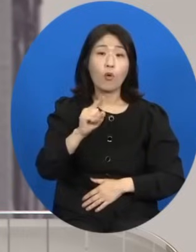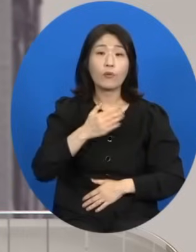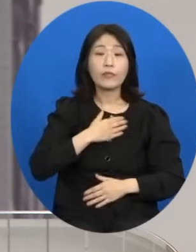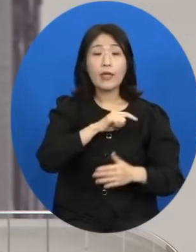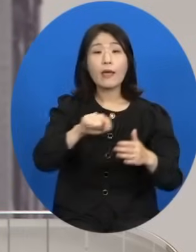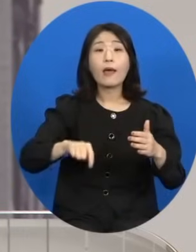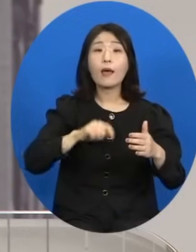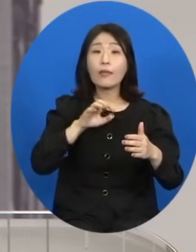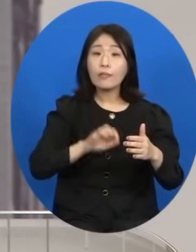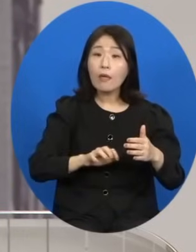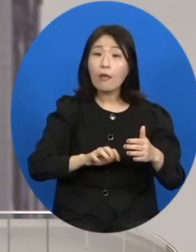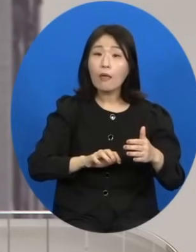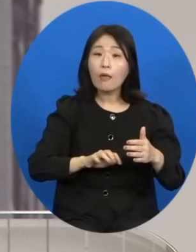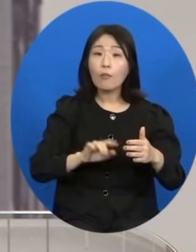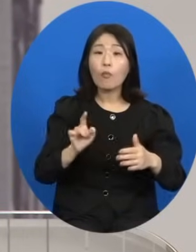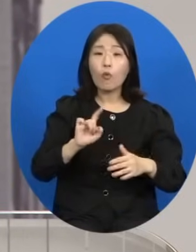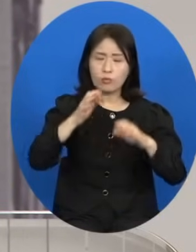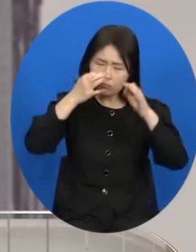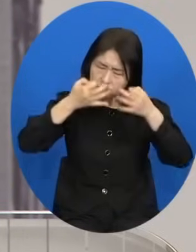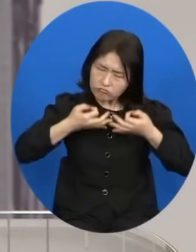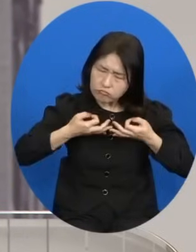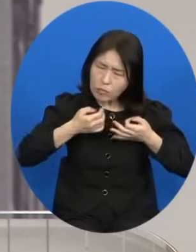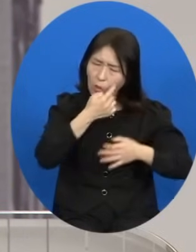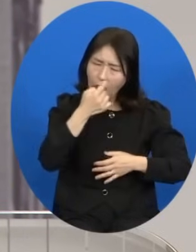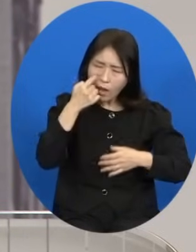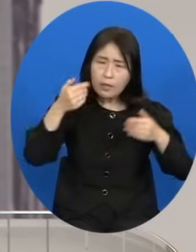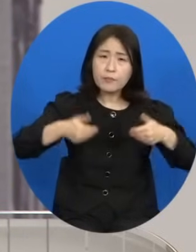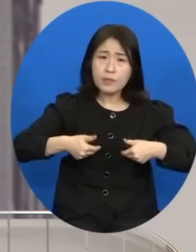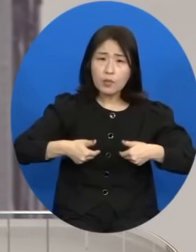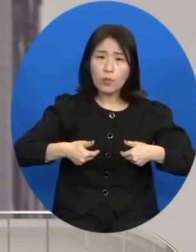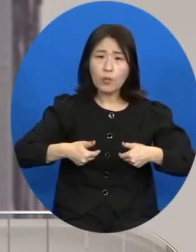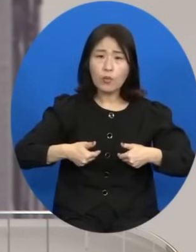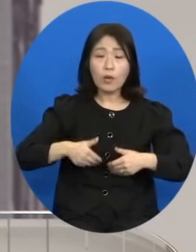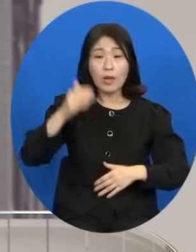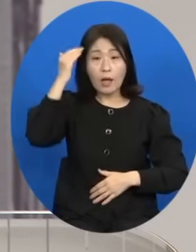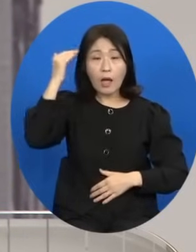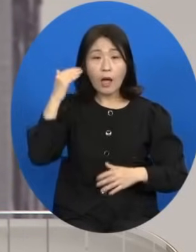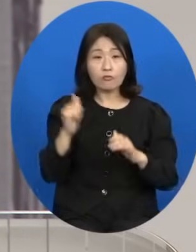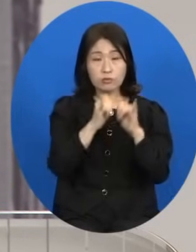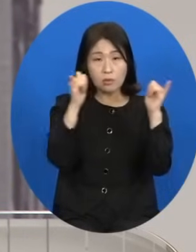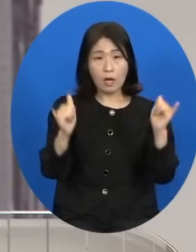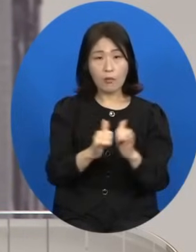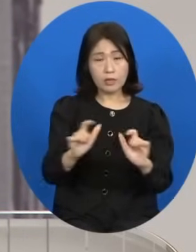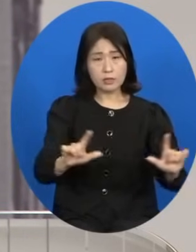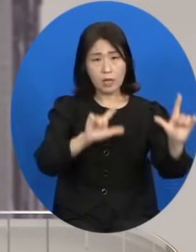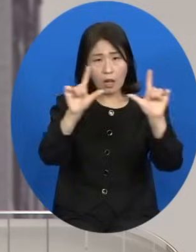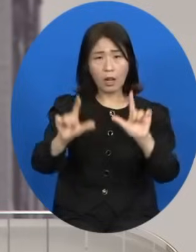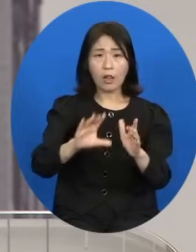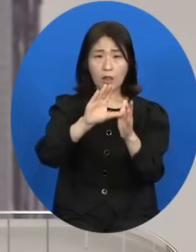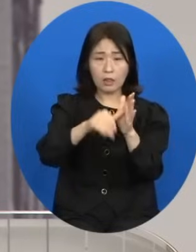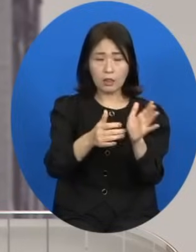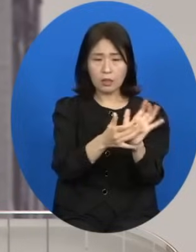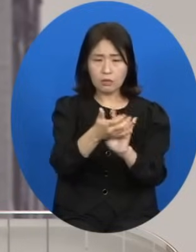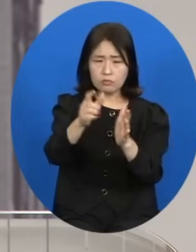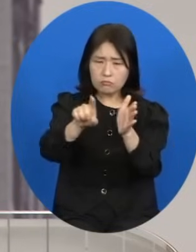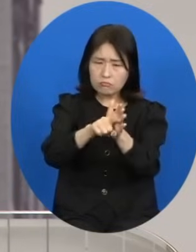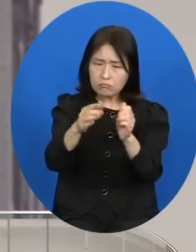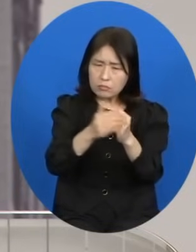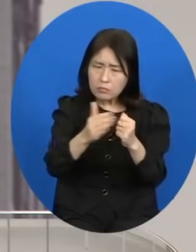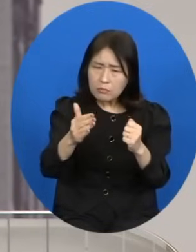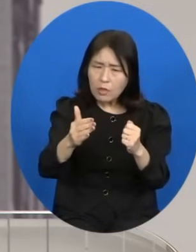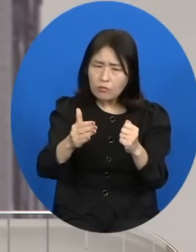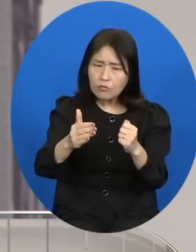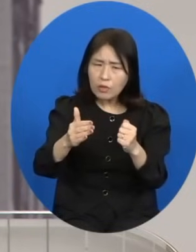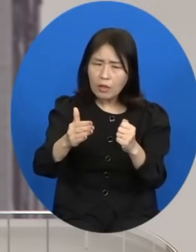거예 지금 우리에게는 어떻게 보면 한국 사회를 살아갈 때에 예수님을 믿기 때문에 박해가 없는 것이